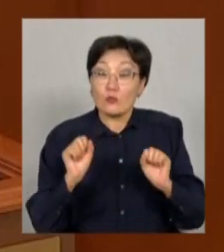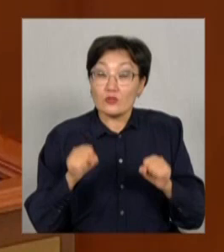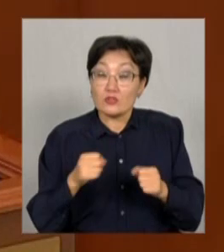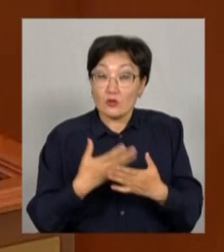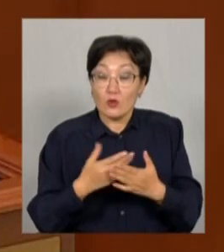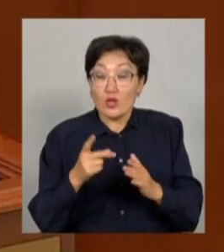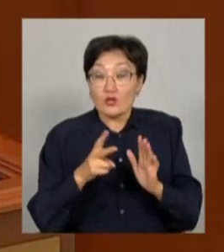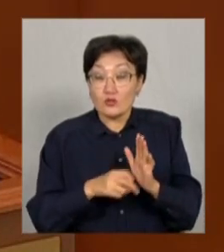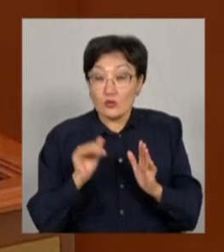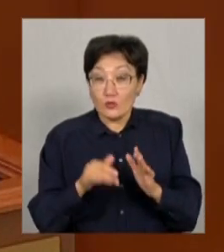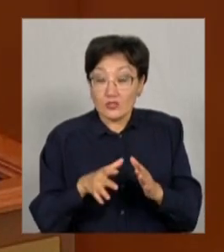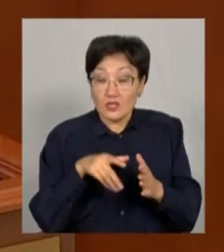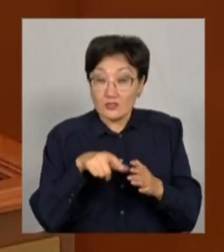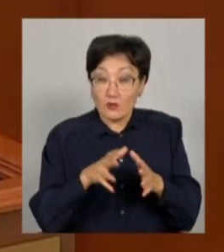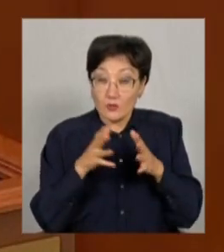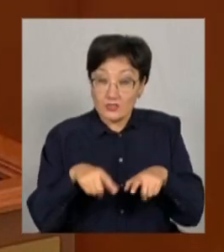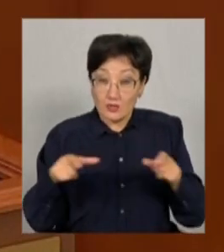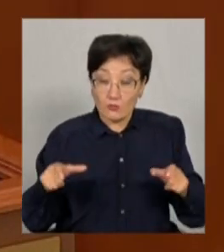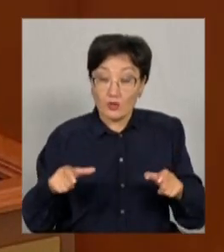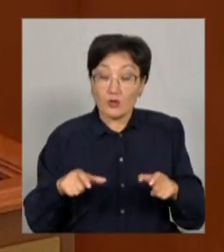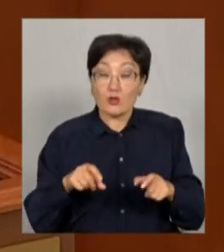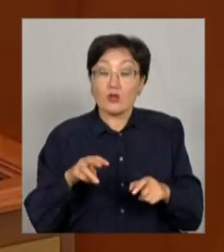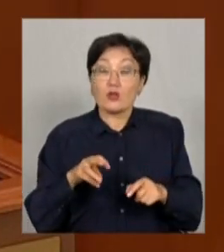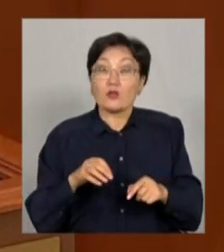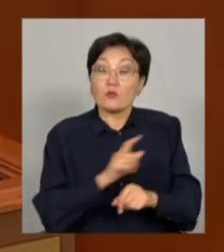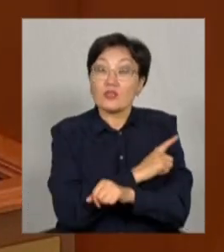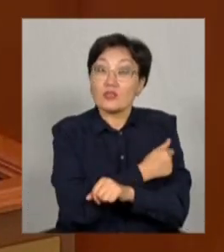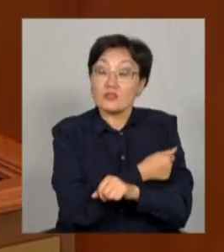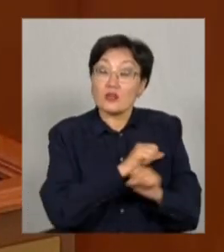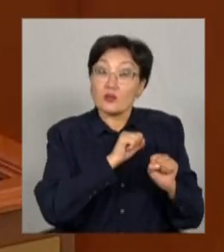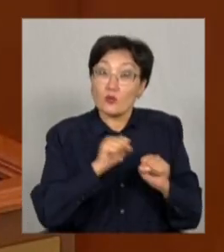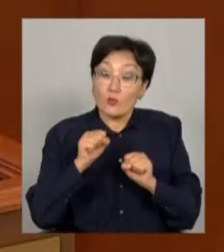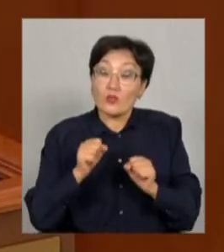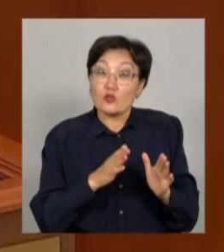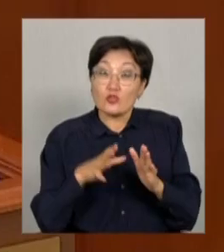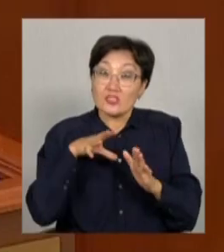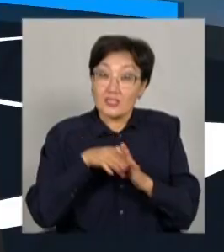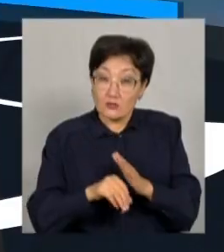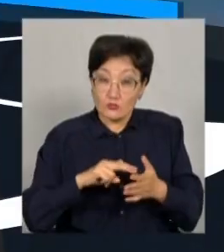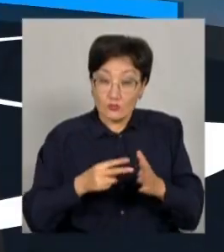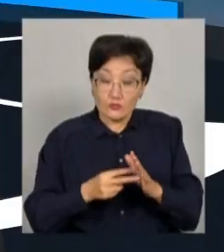шамамен 700 мыңнан астам адам мәмс жүйесіне енгізу көзделіп отыр.